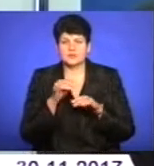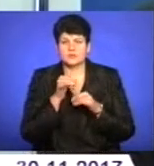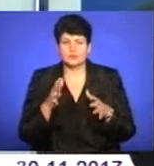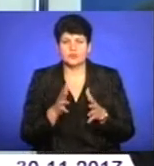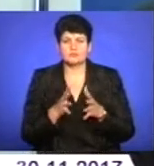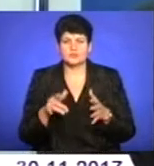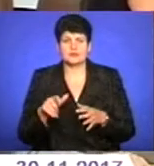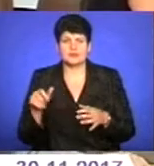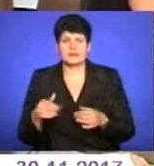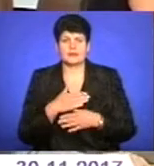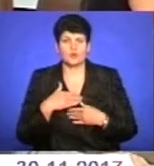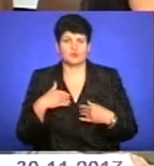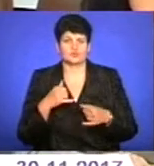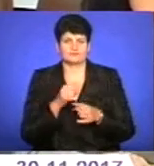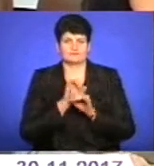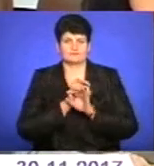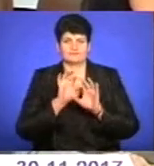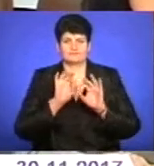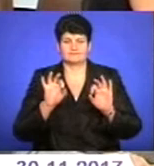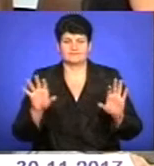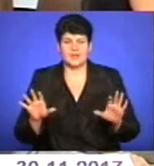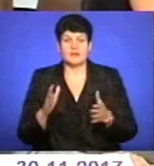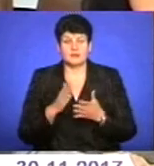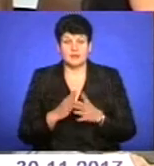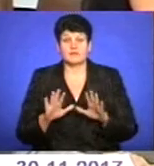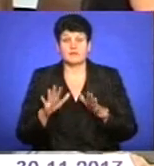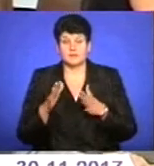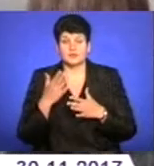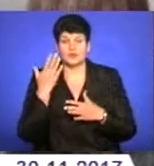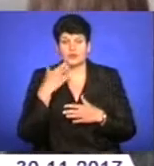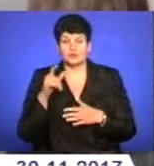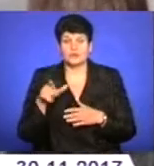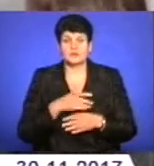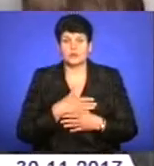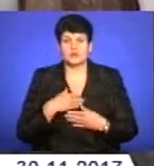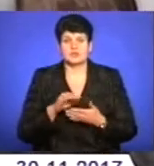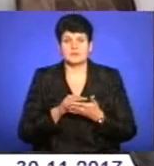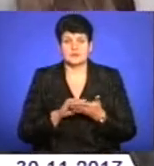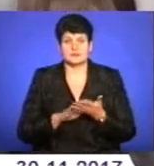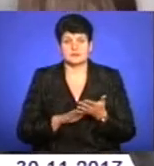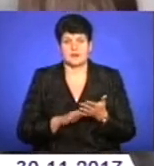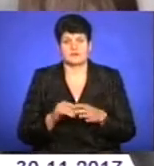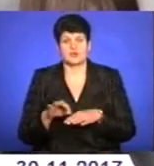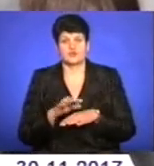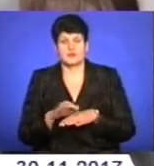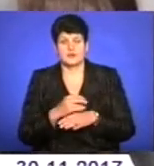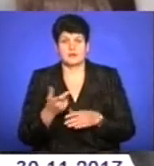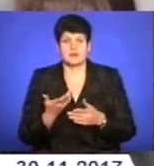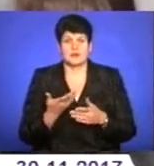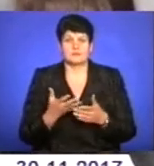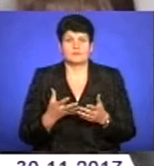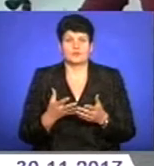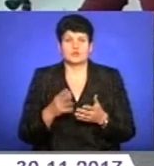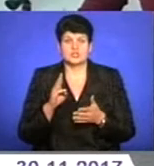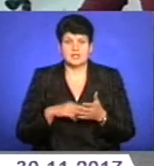жертв не хочуть розголосу. А також є випадки, коли потерпіла особа не бажає писати заяви на дружину чи чоловіка, бо штраф доведеться платити